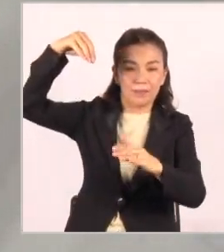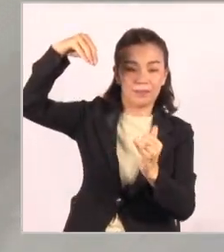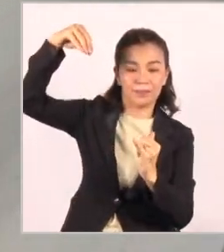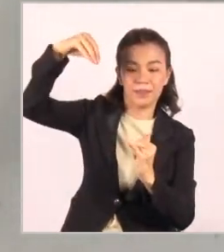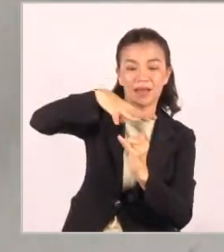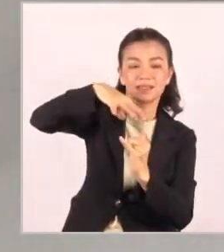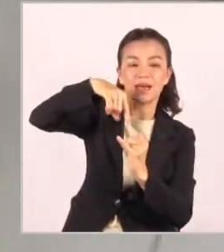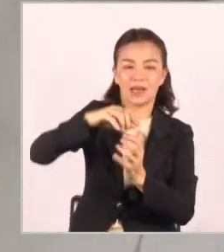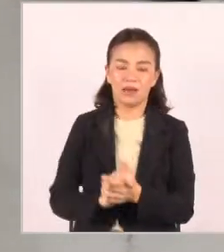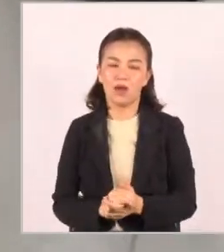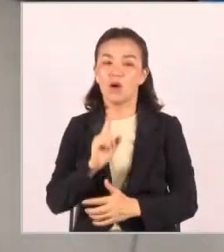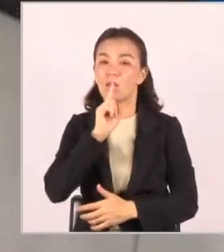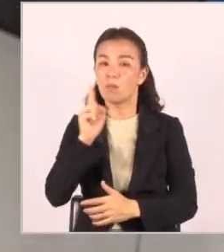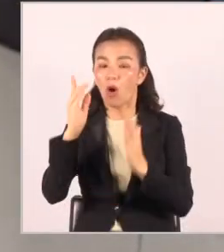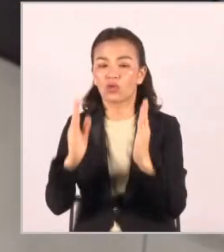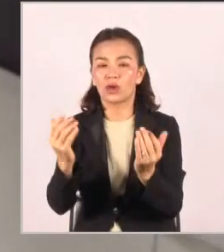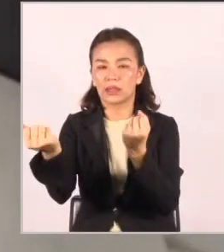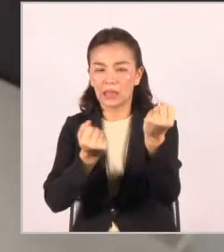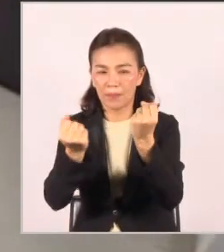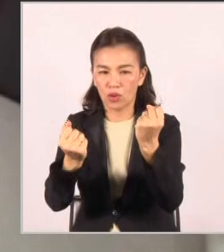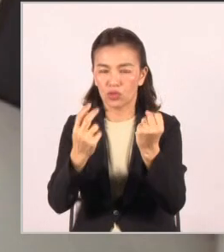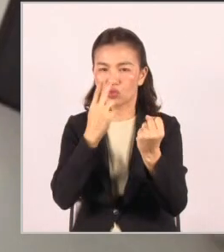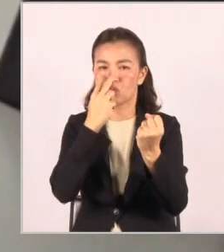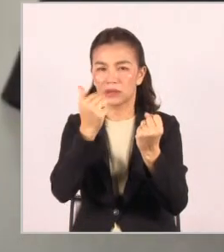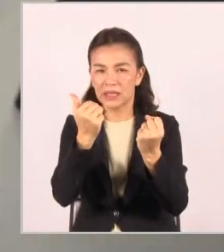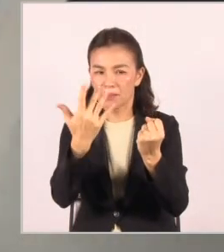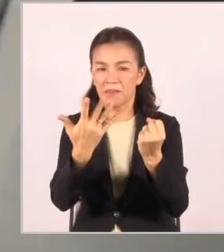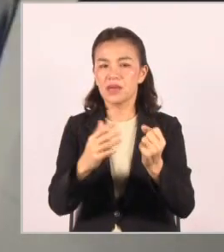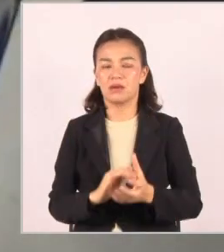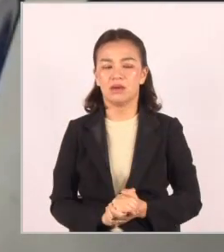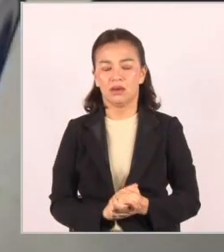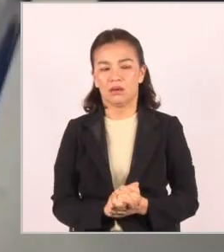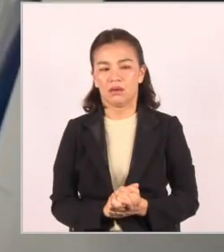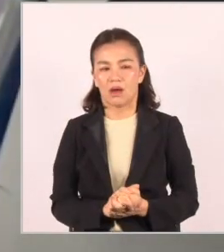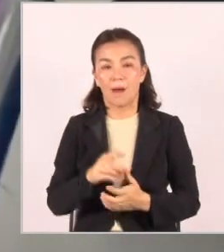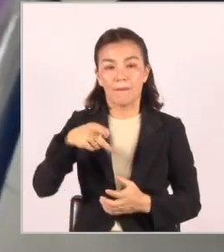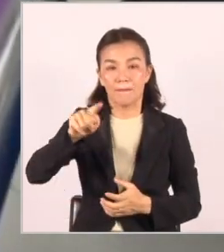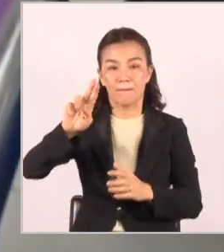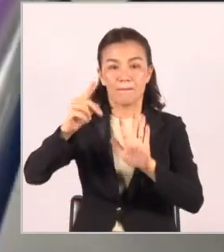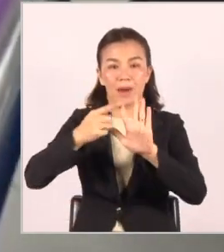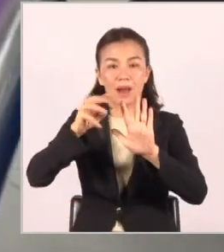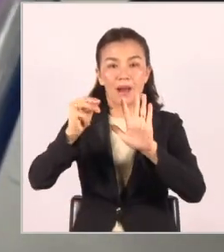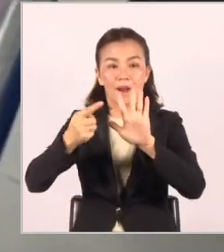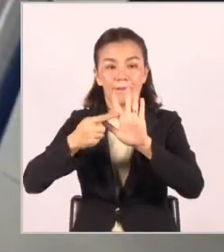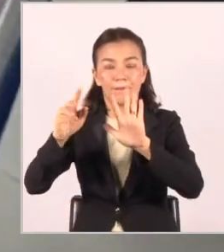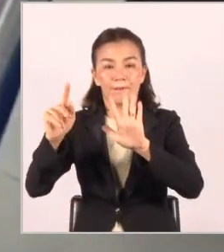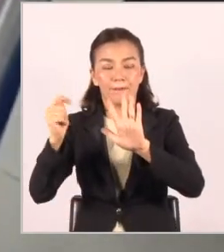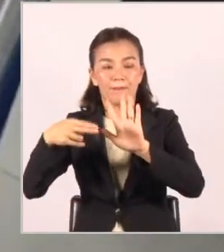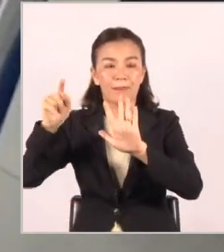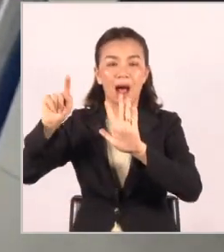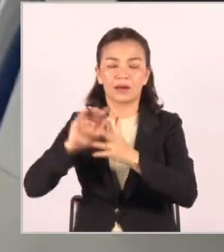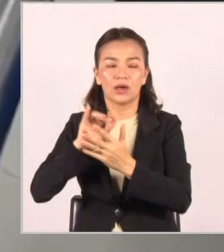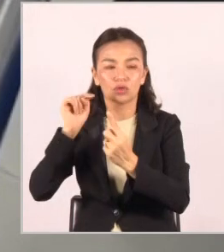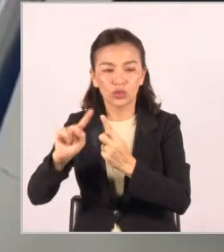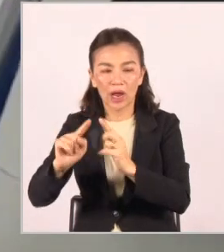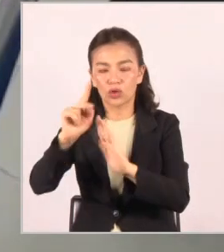ากับคนขับรถฐานประมาทนะคะขับรถประมาทขณะนี้อยู่ในระหว่างการดำเนินการตามขั้นตอนของกฎหมายแล้วหลายท่าน